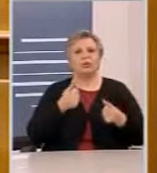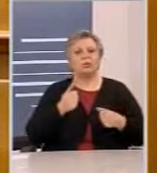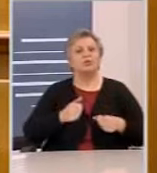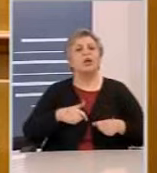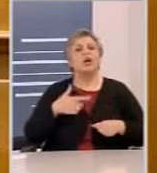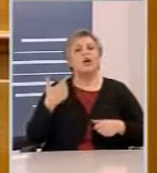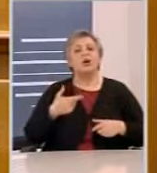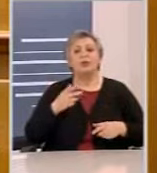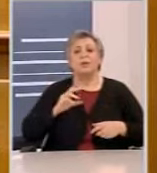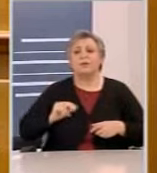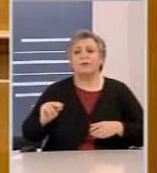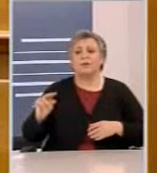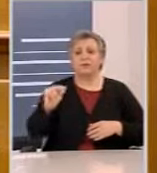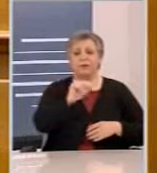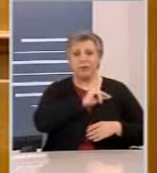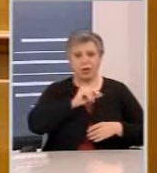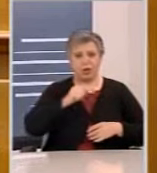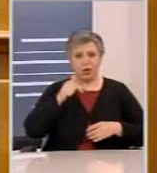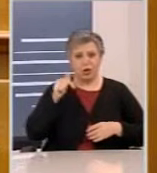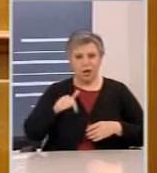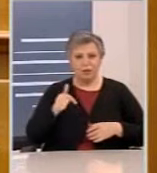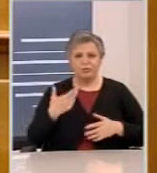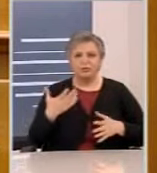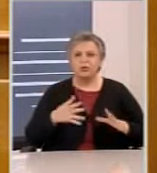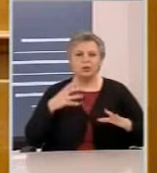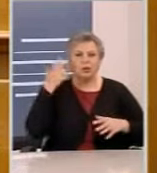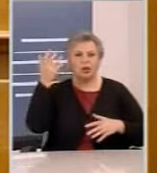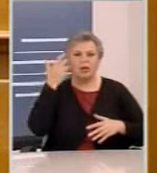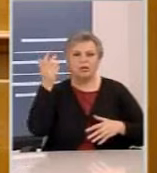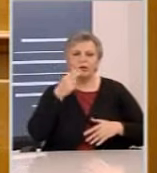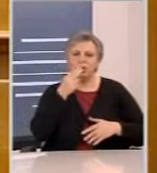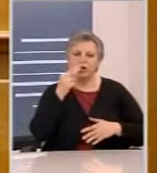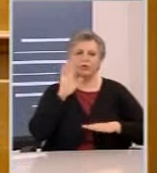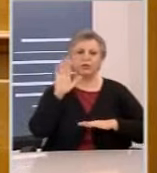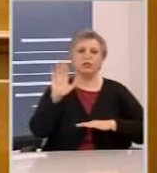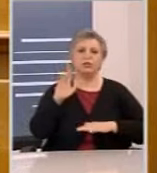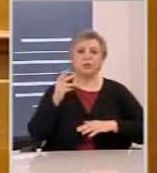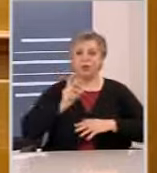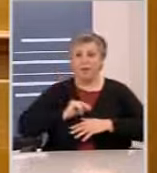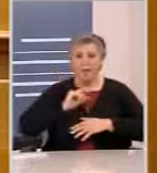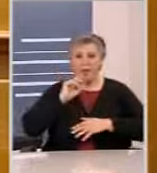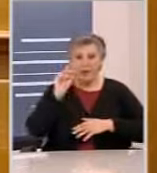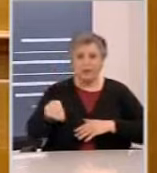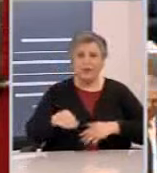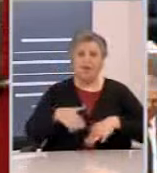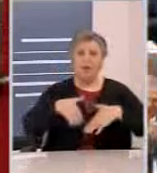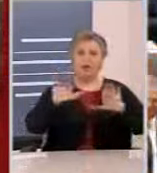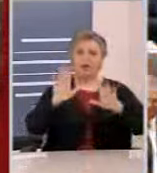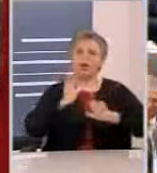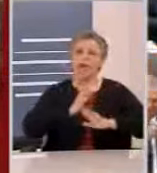όλοι είναι το ίδιο. Λοιπόν, δεν είμαστε το ίδιο και το ξέρει ο κόσμος.